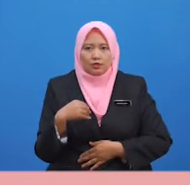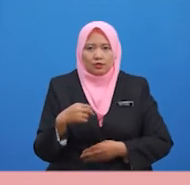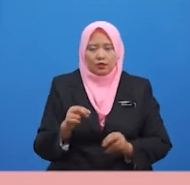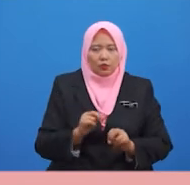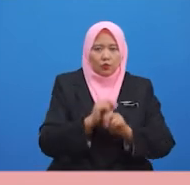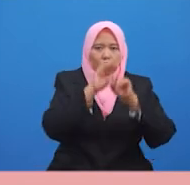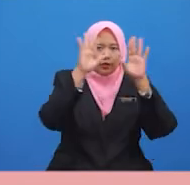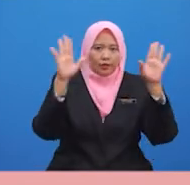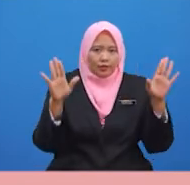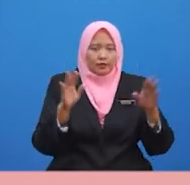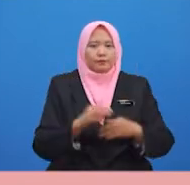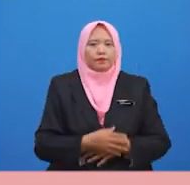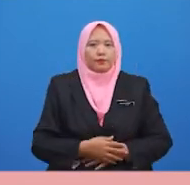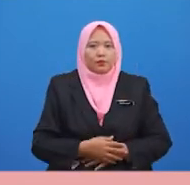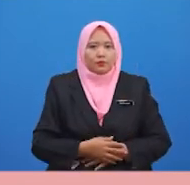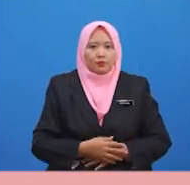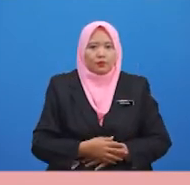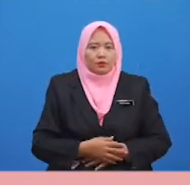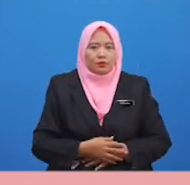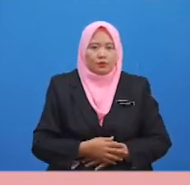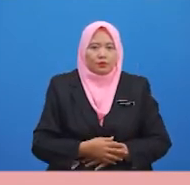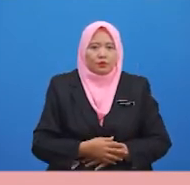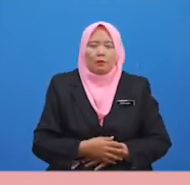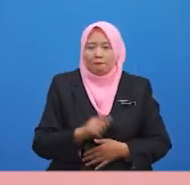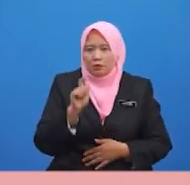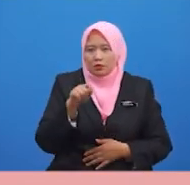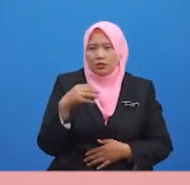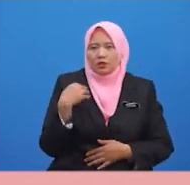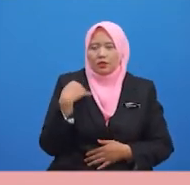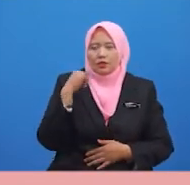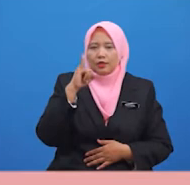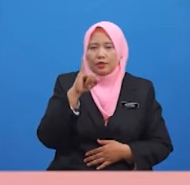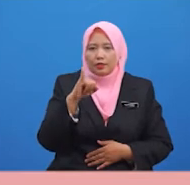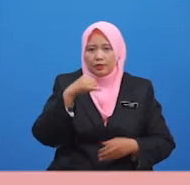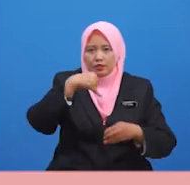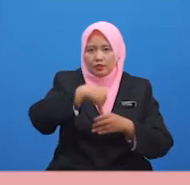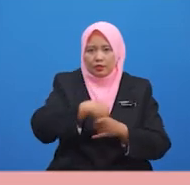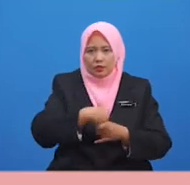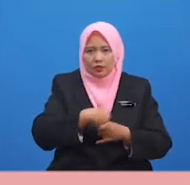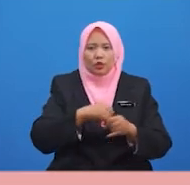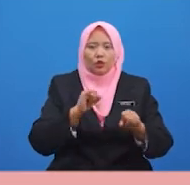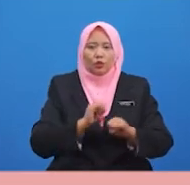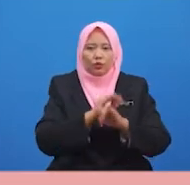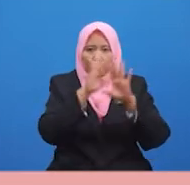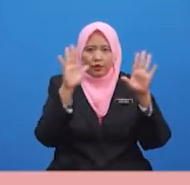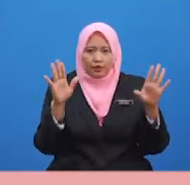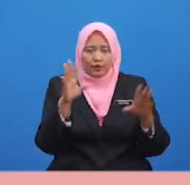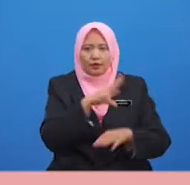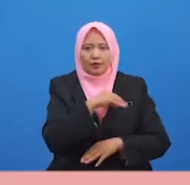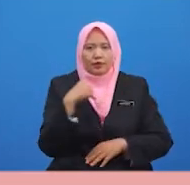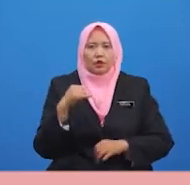perenggan supaya ada kesinambungan isi dan huraian berikutnya.